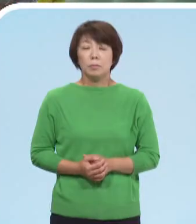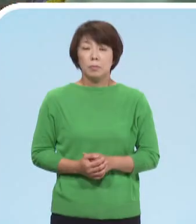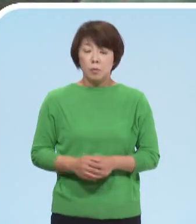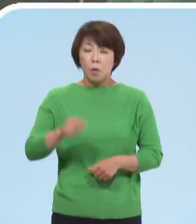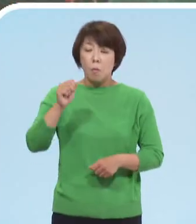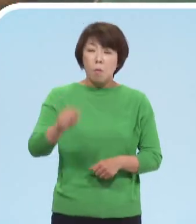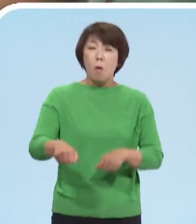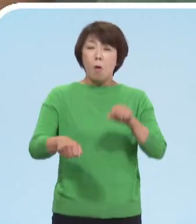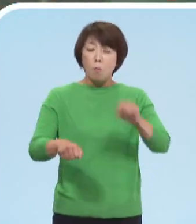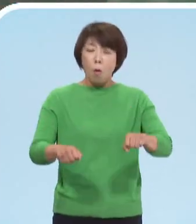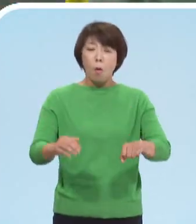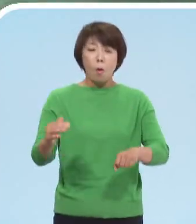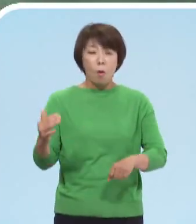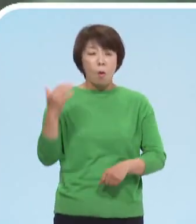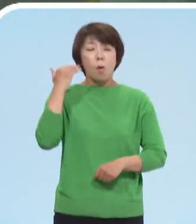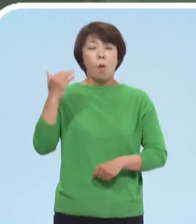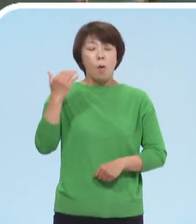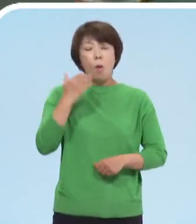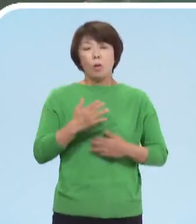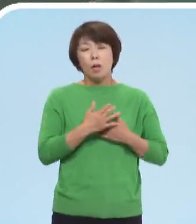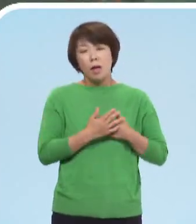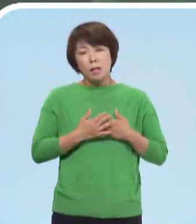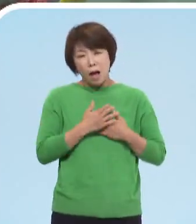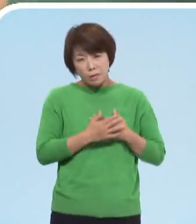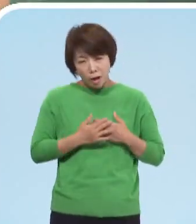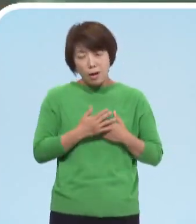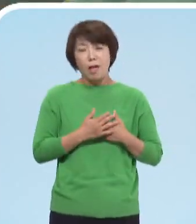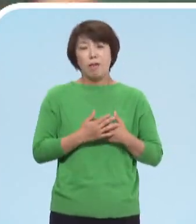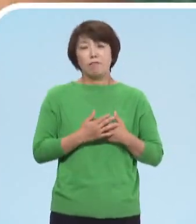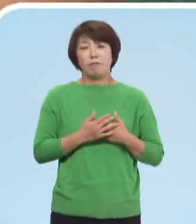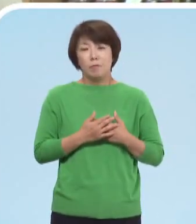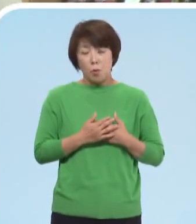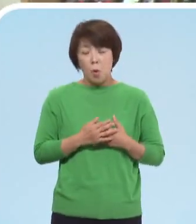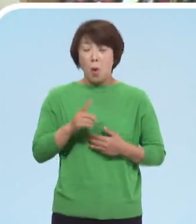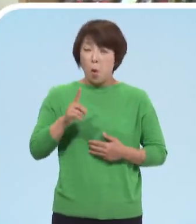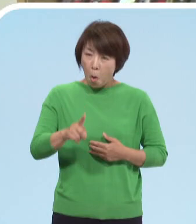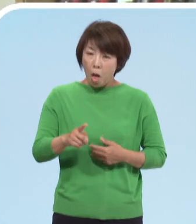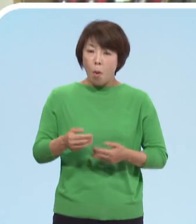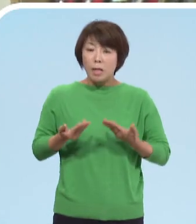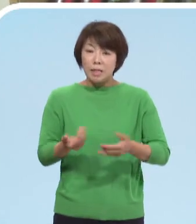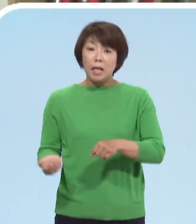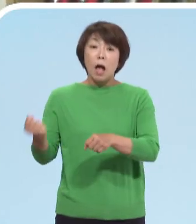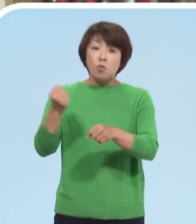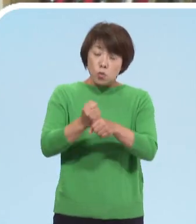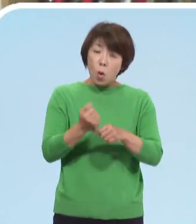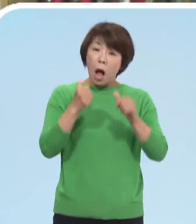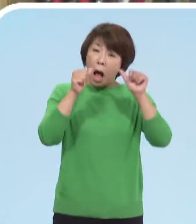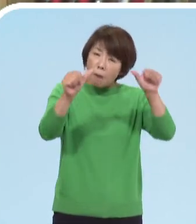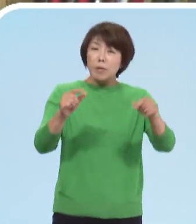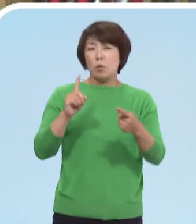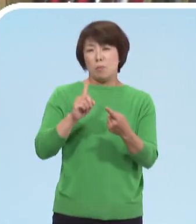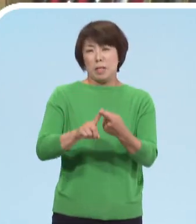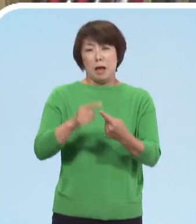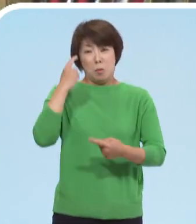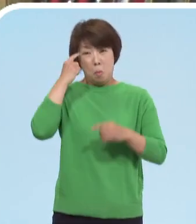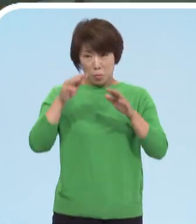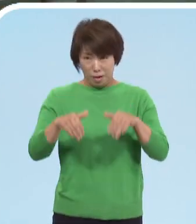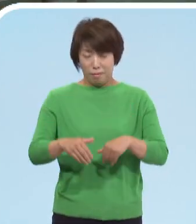なんかポーンポーンというような心を癒されるような音色がしたもんで、これは震災復興のアピールにはもってこいやと。